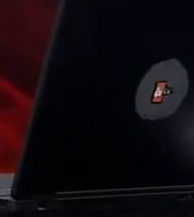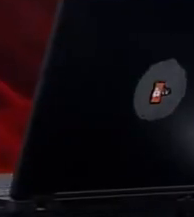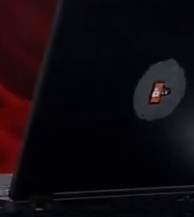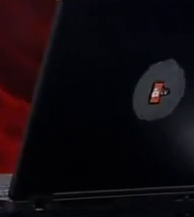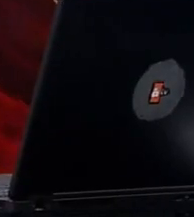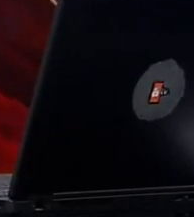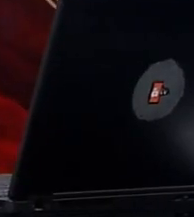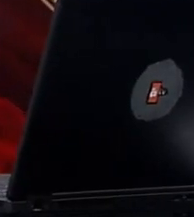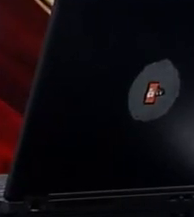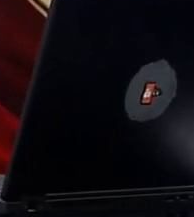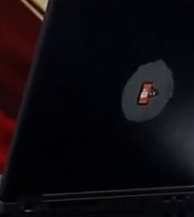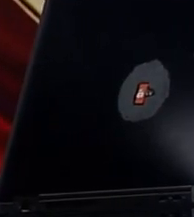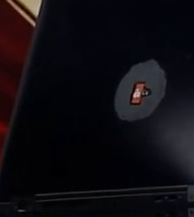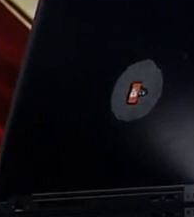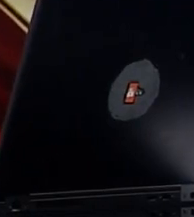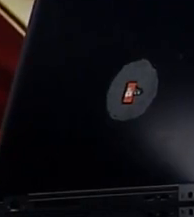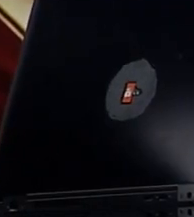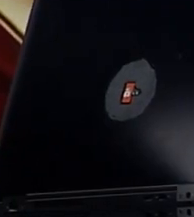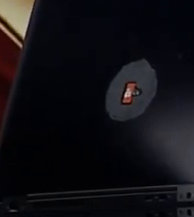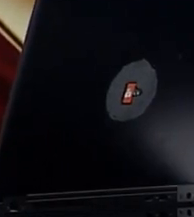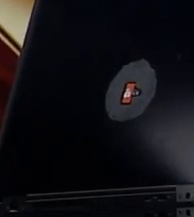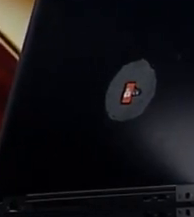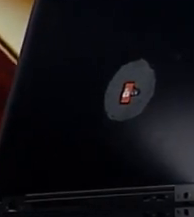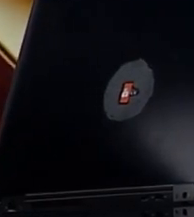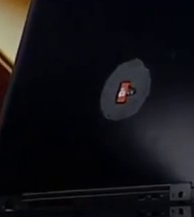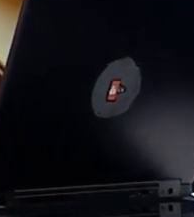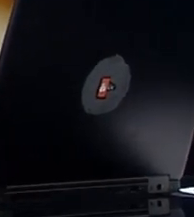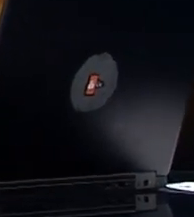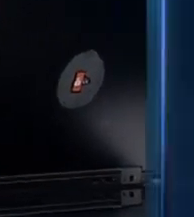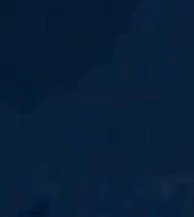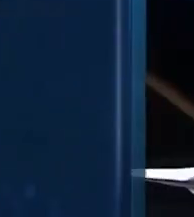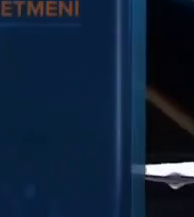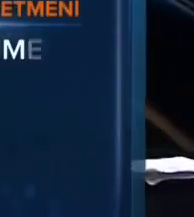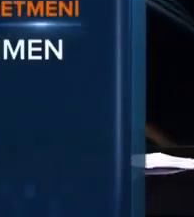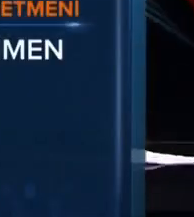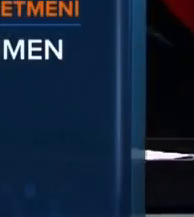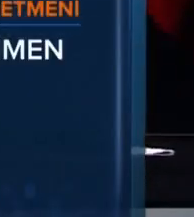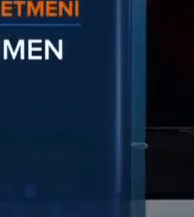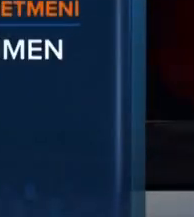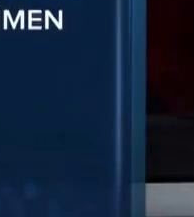Günün gelişmelerini anlattık haberin merkezinden, ATV Haber Merkezi'nden. İyi akşamlar, hoşça kalın.